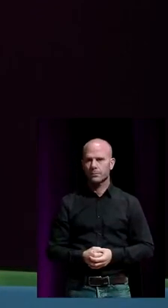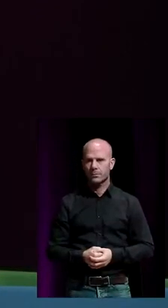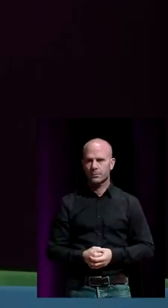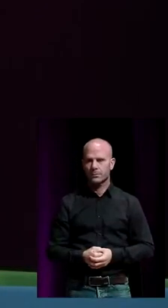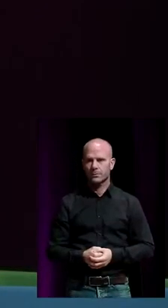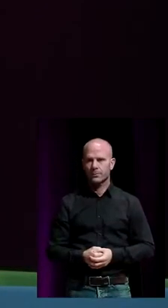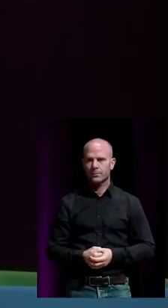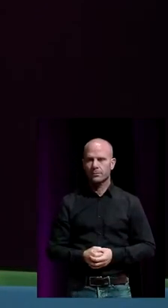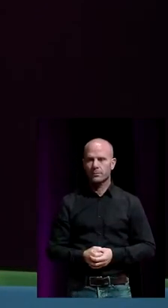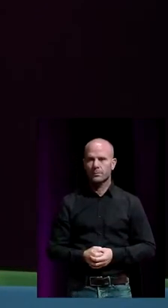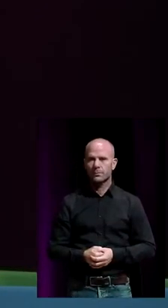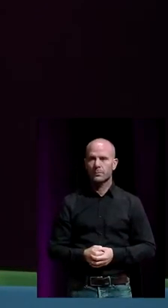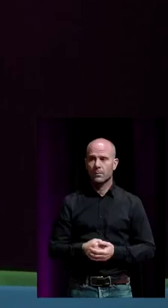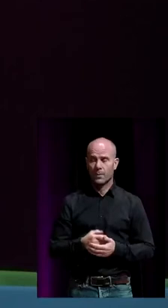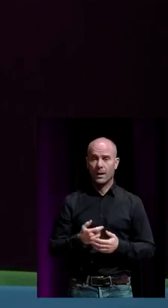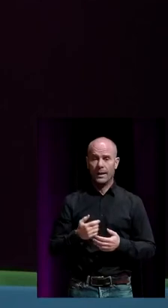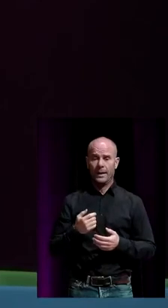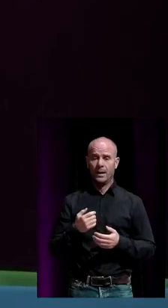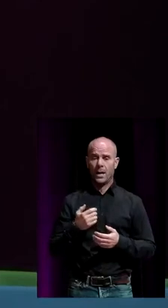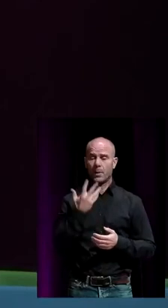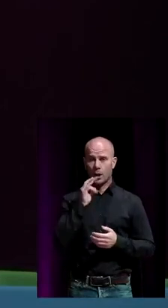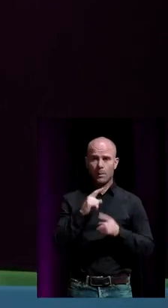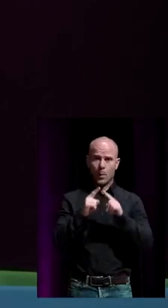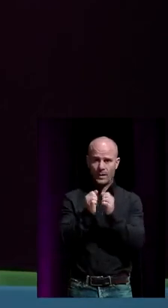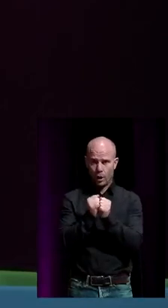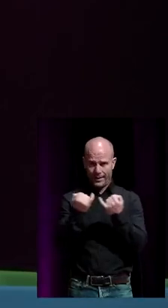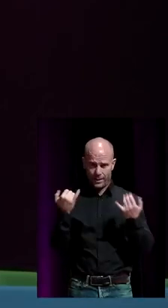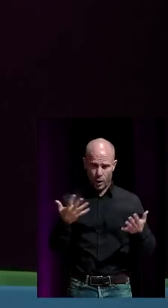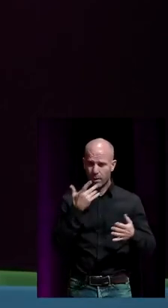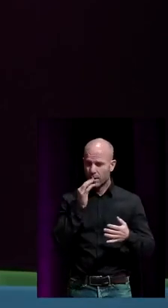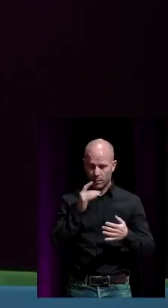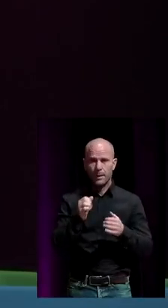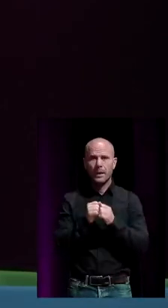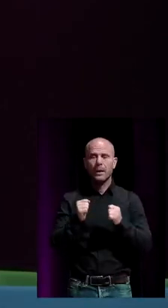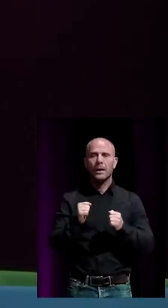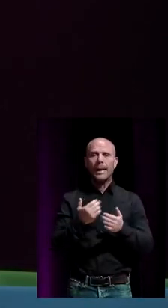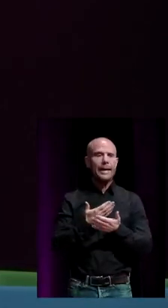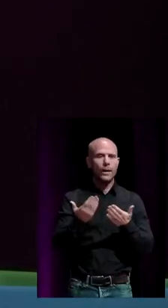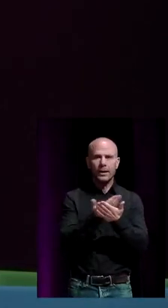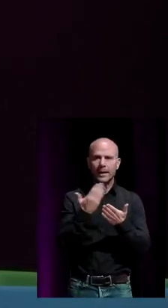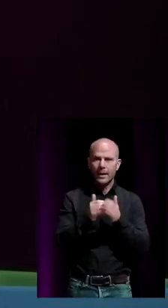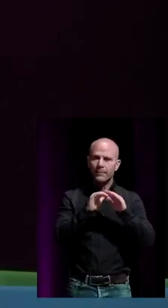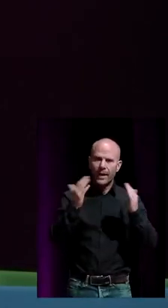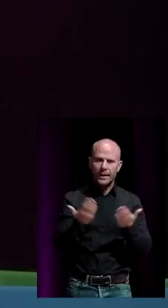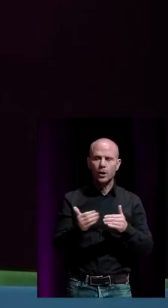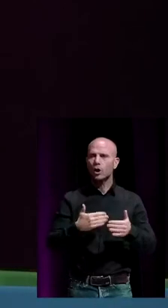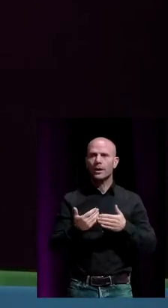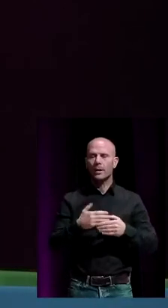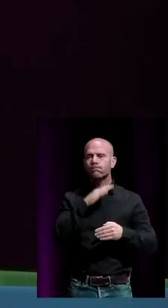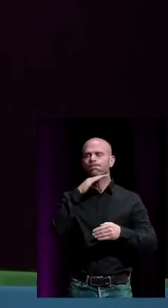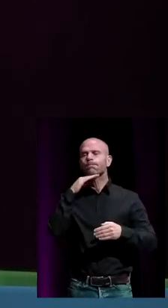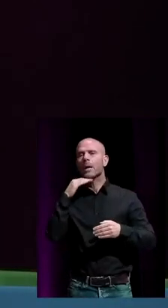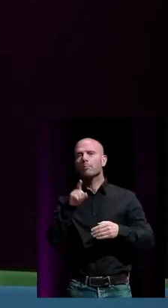Hur kan man höra sakerna vi har pratat om idag? Saker som att inga av länderna i världen gör tillräckligt mycket för sina barn när det